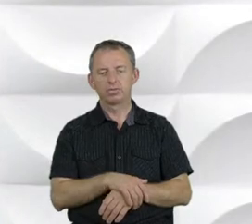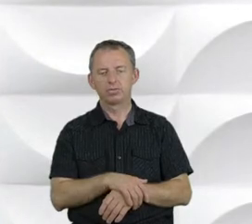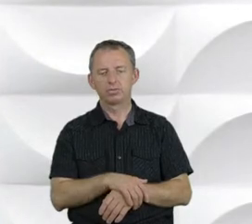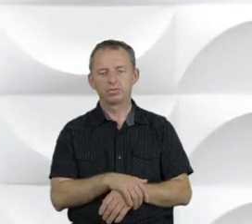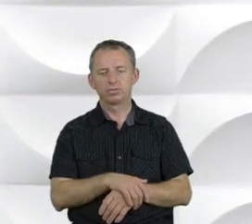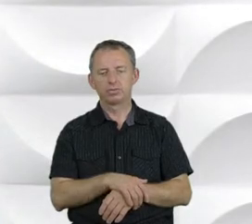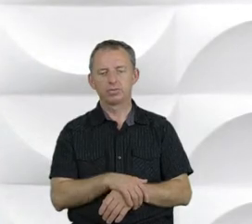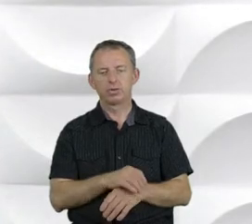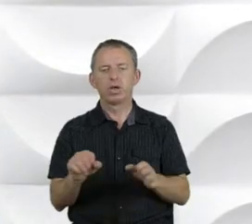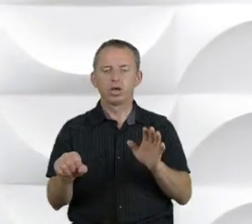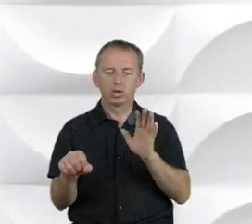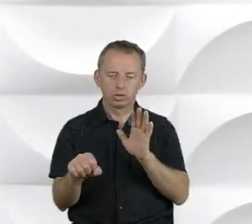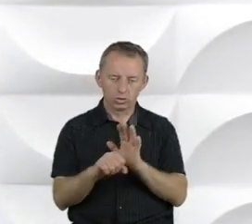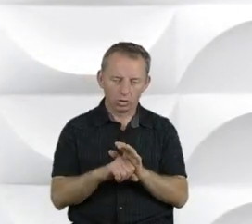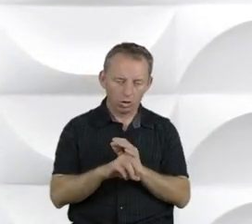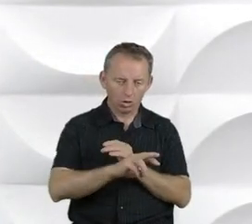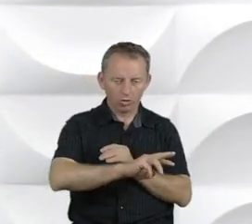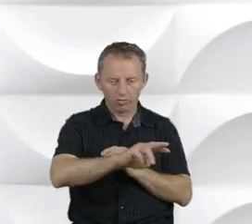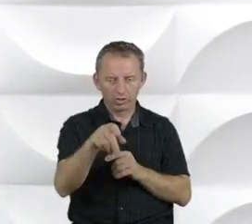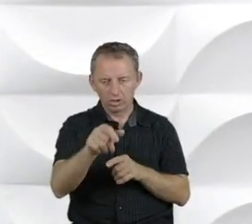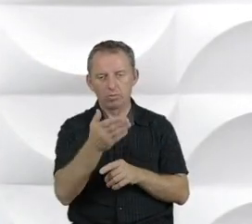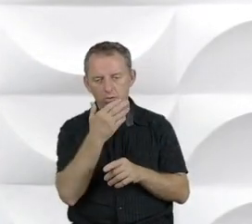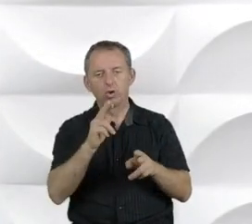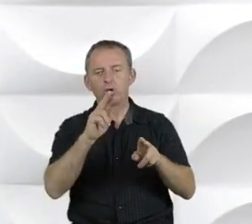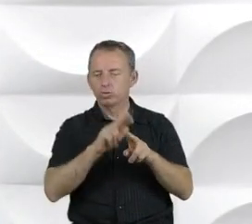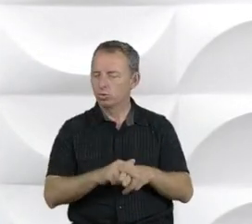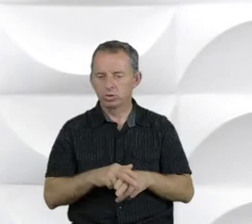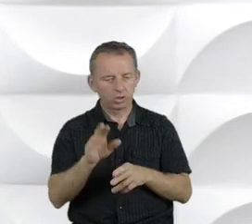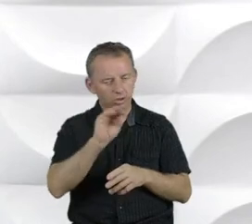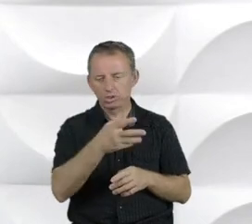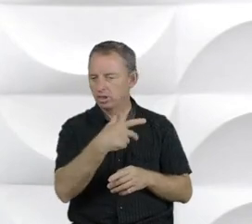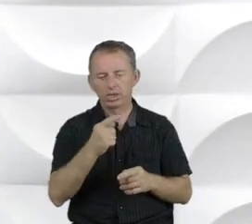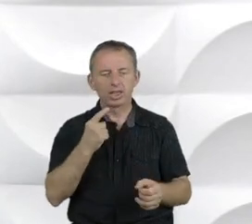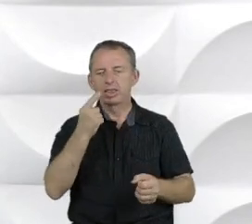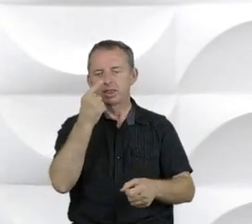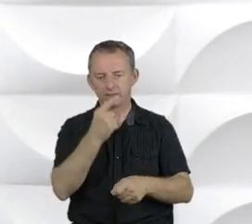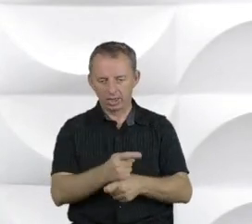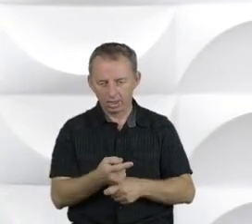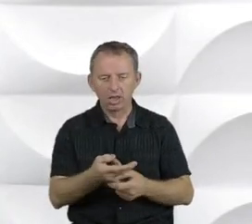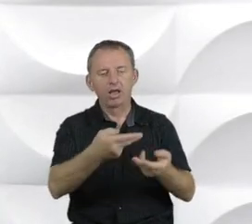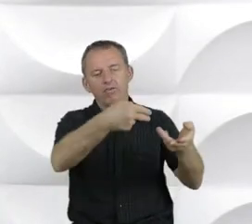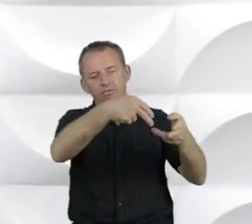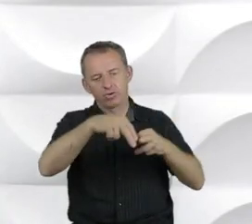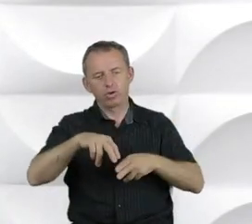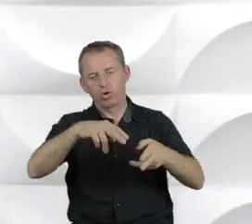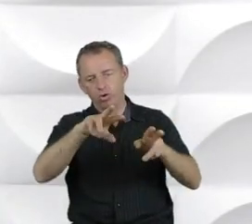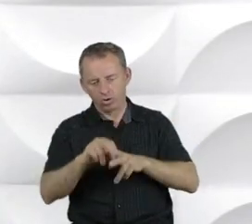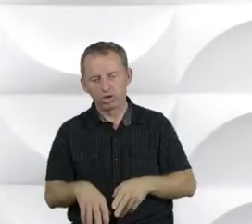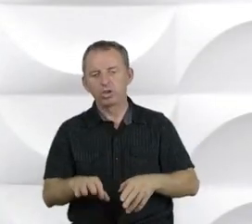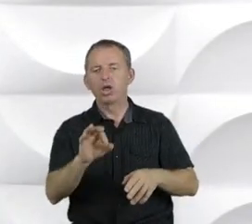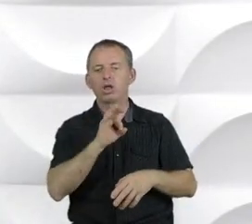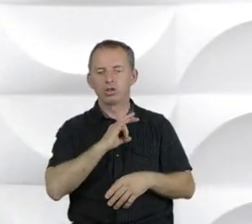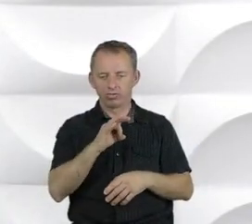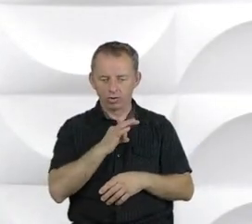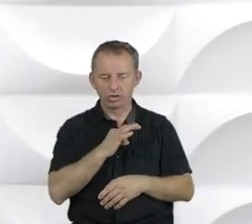I do was to mówię, którzy jeszcze nie zdecydowaliście się wrócić do swoich